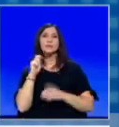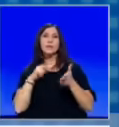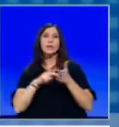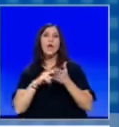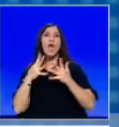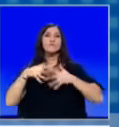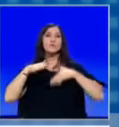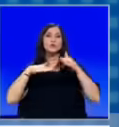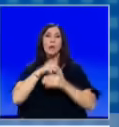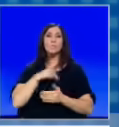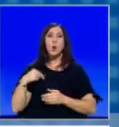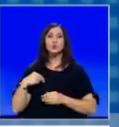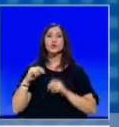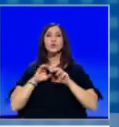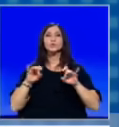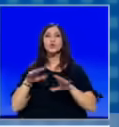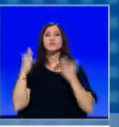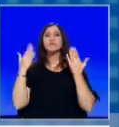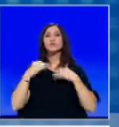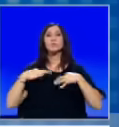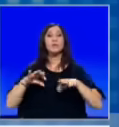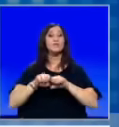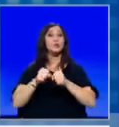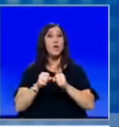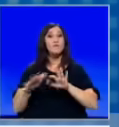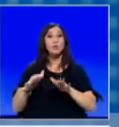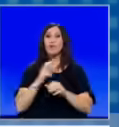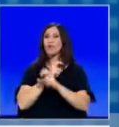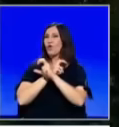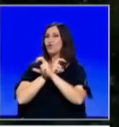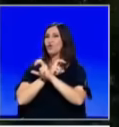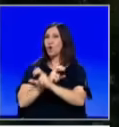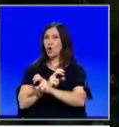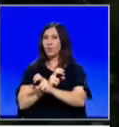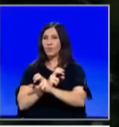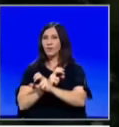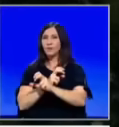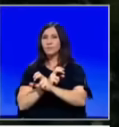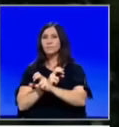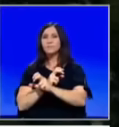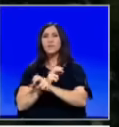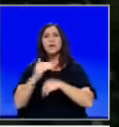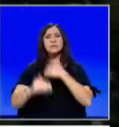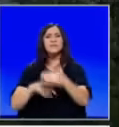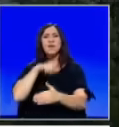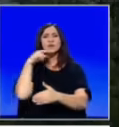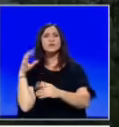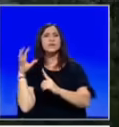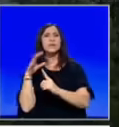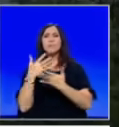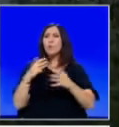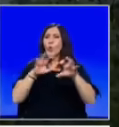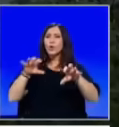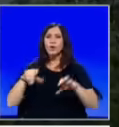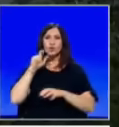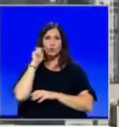Полша съобщи, че въздушното и пространство е било нарушено, вероятно от дрон. Вследствие на руските атаки в много